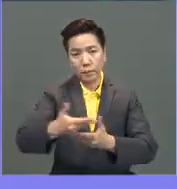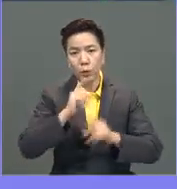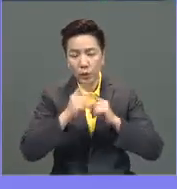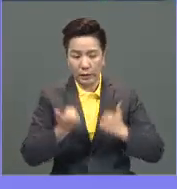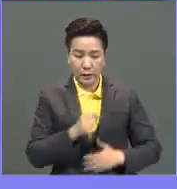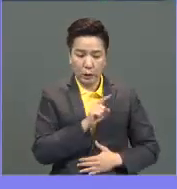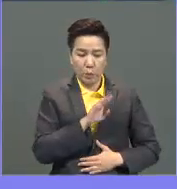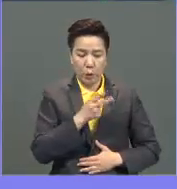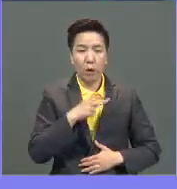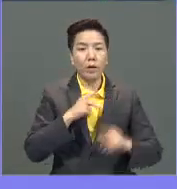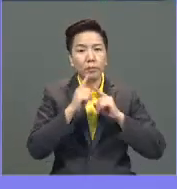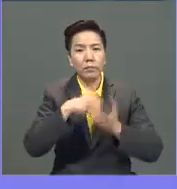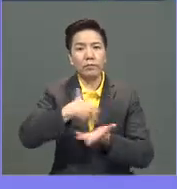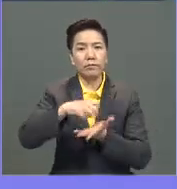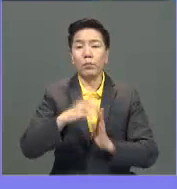แล้วไม่ปฏิบัติตามมาตรการของไทยเนี่ยซึ่งก็ส่งผลให้เกิดผลกระทบต่อเนื่องเป็นวงกว้างนะครับเมื่อวันนี้ทางให้บดีกรมเอเชียใต้ตะวันออกกลางและแอฟริกาก็ได้เชิญๆของเอกอัครราชทูตอียิปต์ประจำประเทศไทยคุณไลลาอามัดบะฮุดดินนะครับมาหารือแล้วก็แจ้งนะครับสำหรับมติที่ประชุมของส.ป.ก.